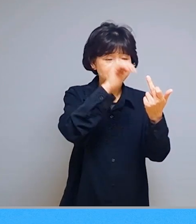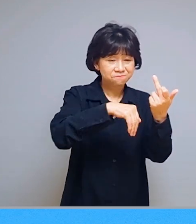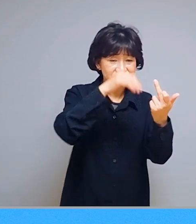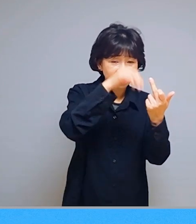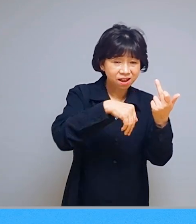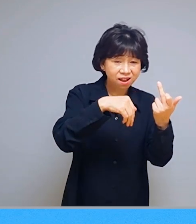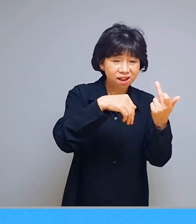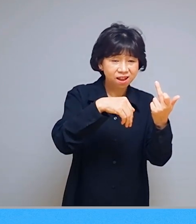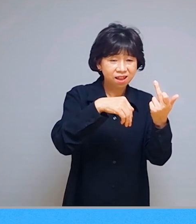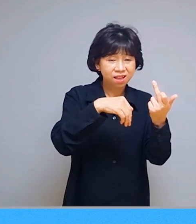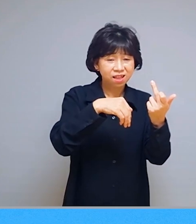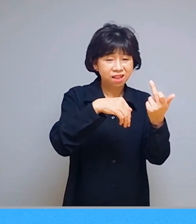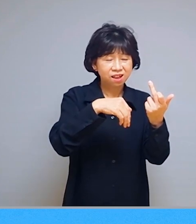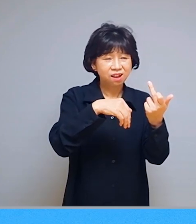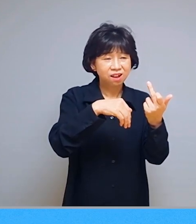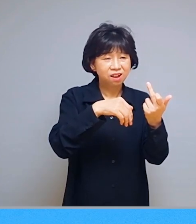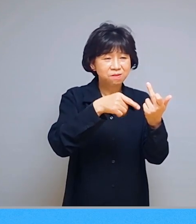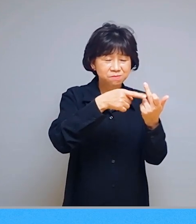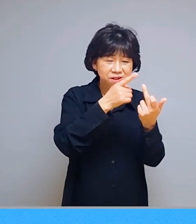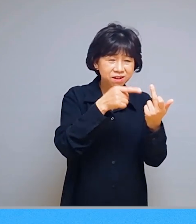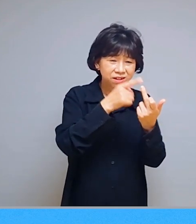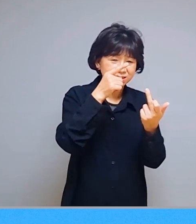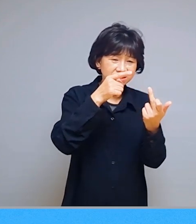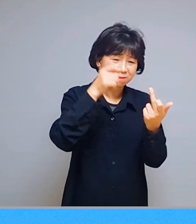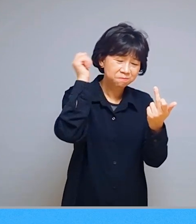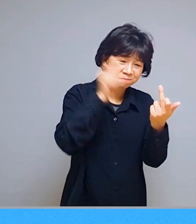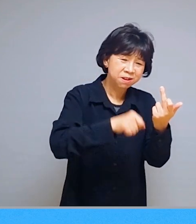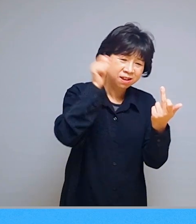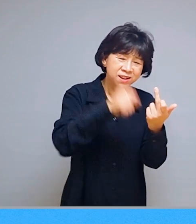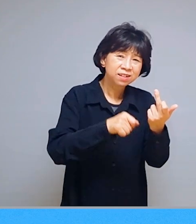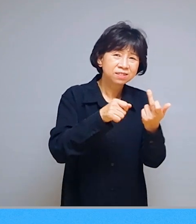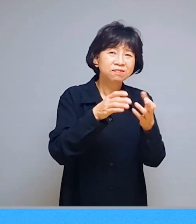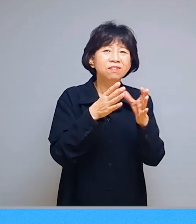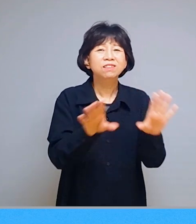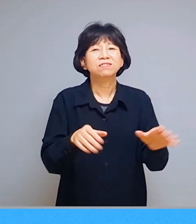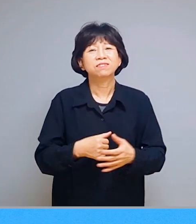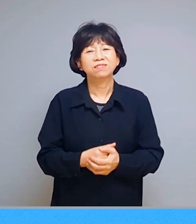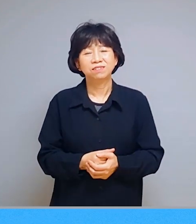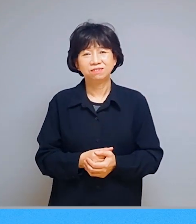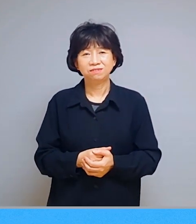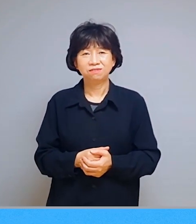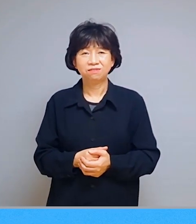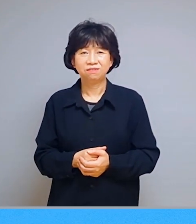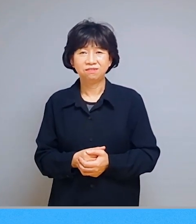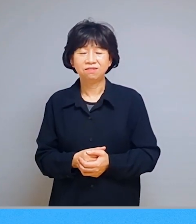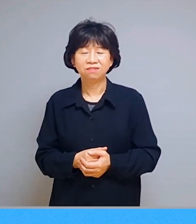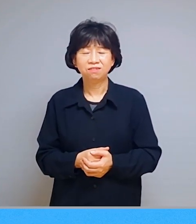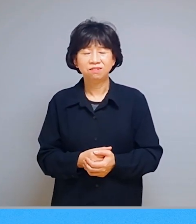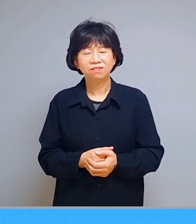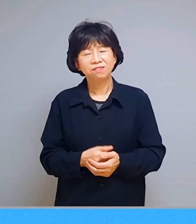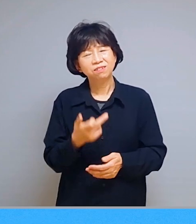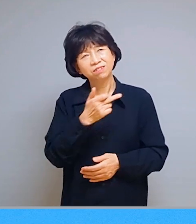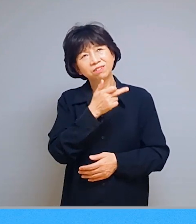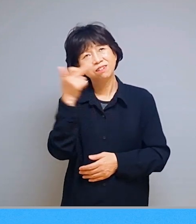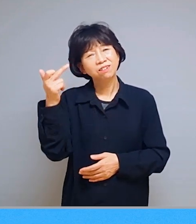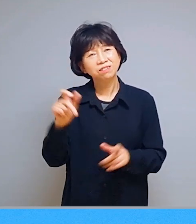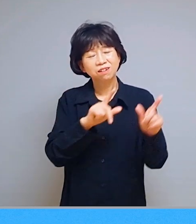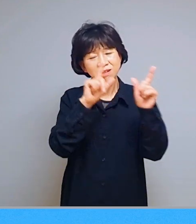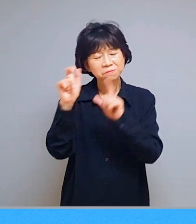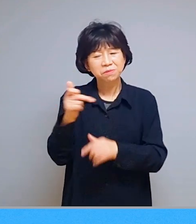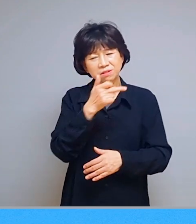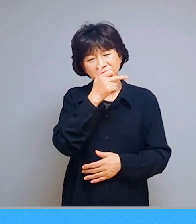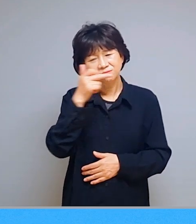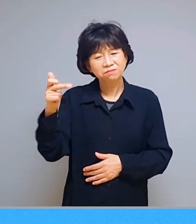우리의 인생 앞에 큰 담벼락이 하나 놓여 있는 거죠. 앞으로 갈 수가 없는 거예요. 큰 산이 있는 거예요. 돌아서